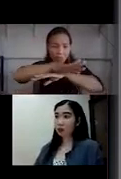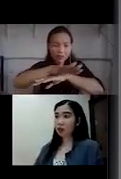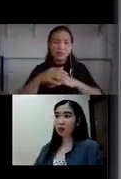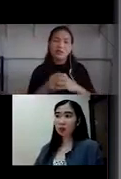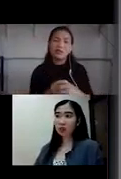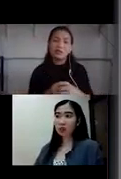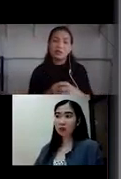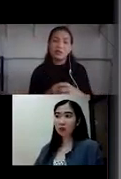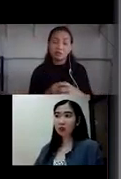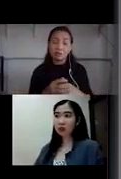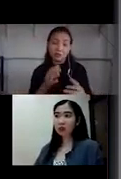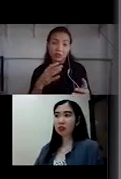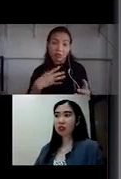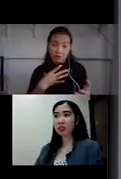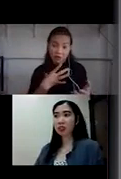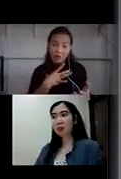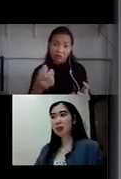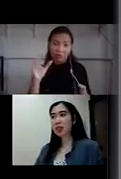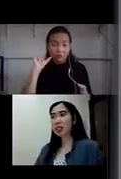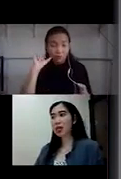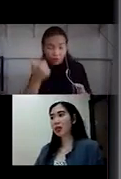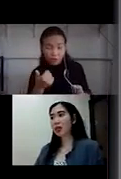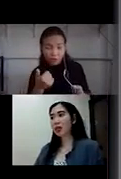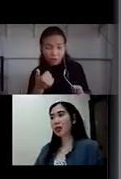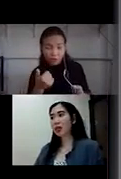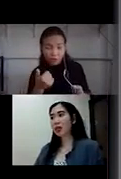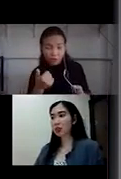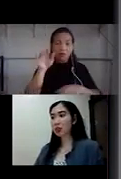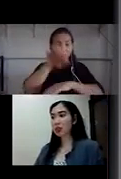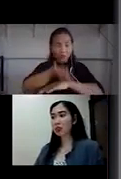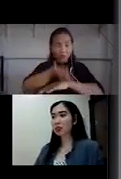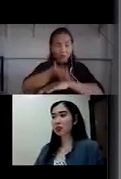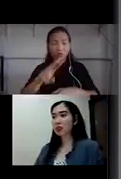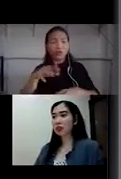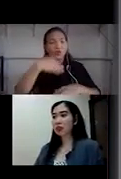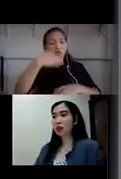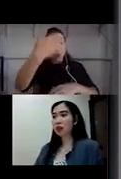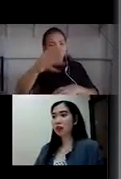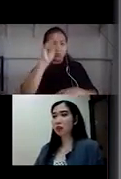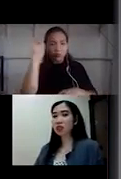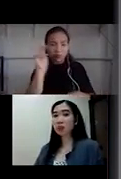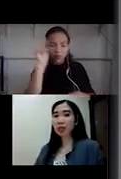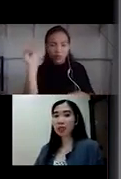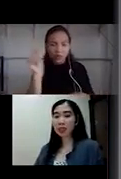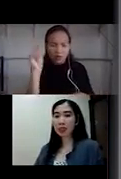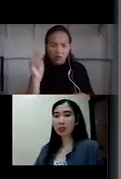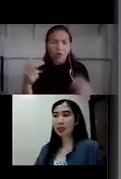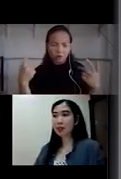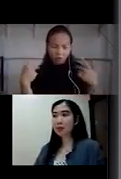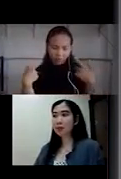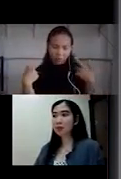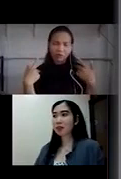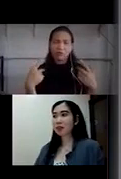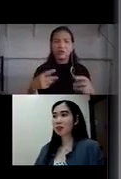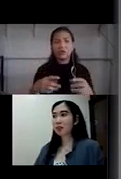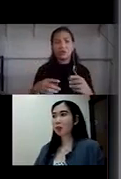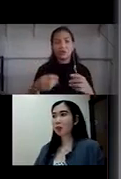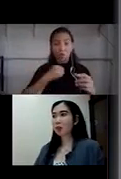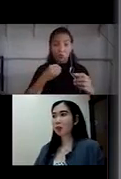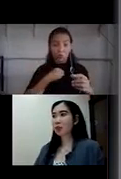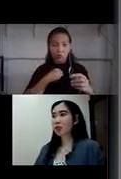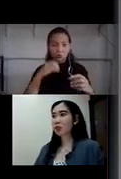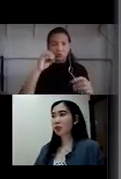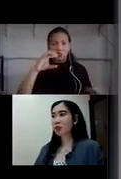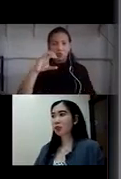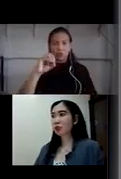Kung tomorrow, this afternoon, or sa Monday na. Pero meron din ditong customized date and time.